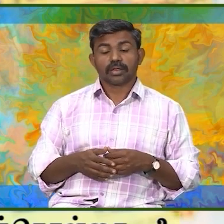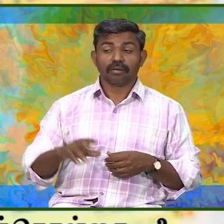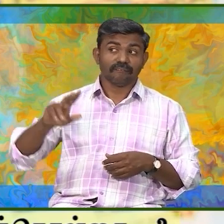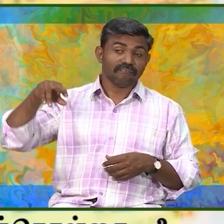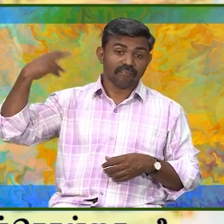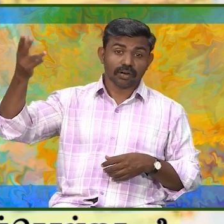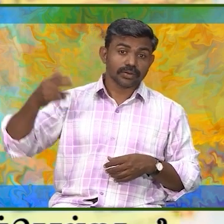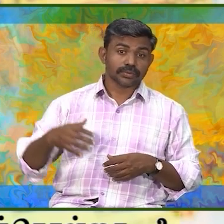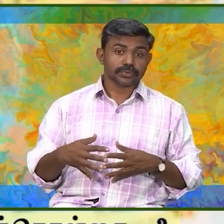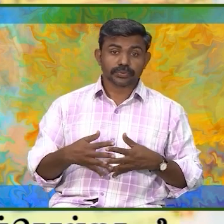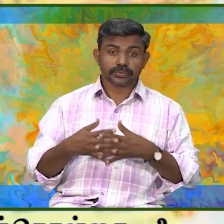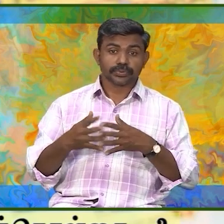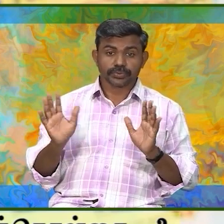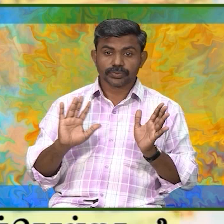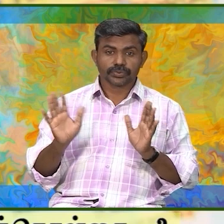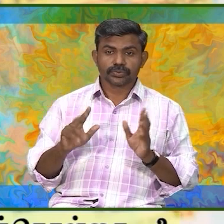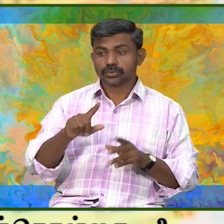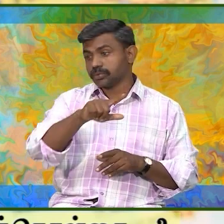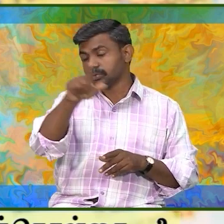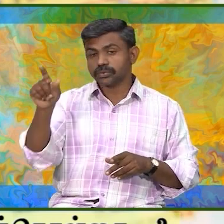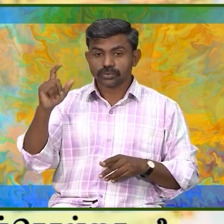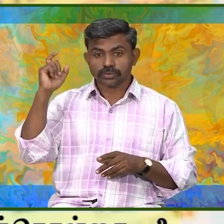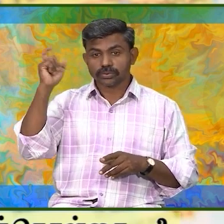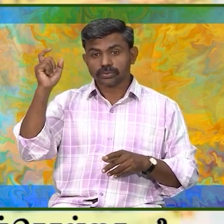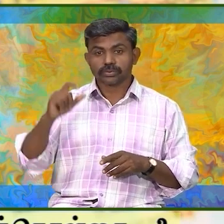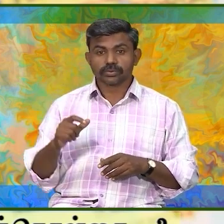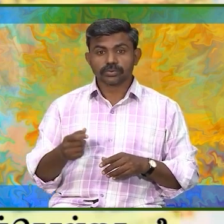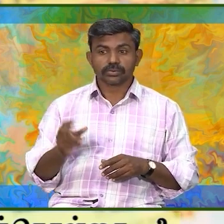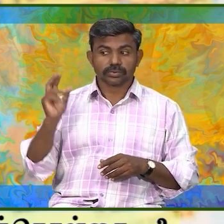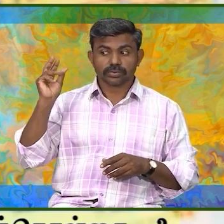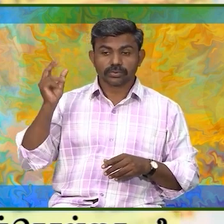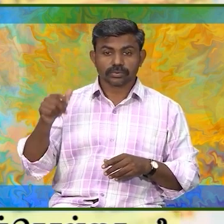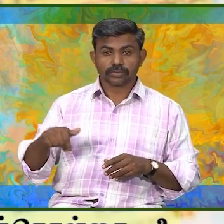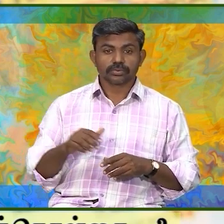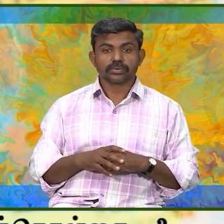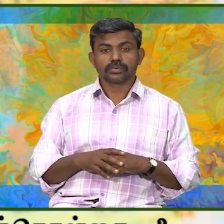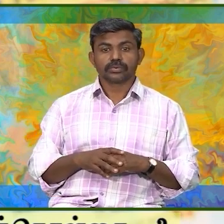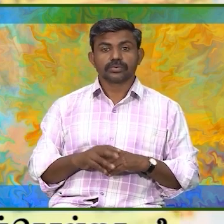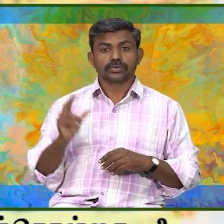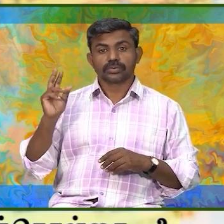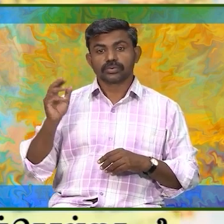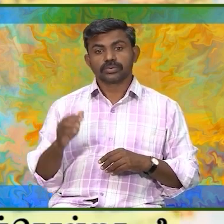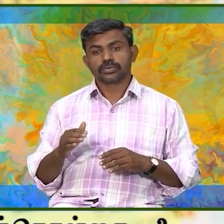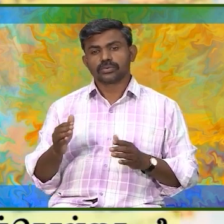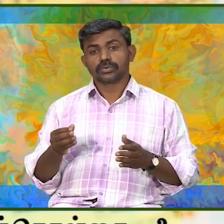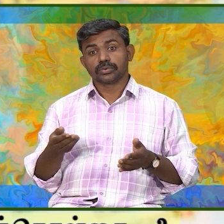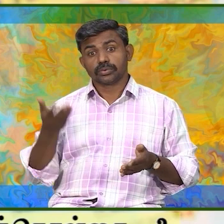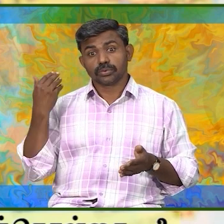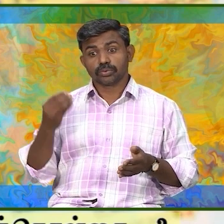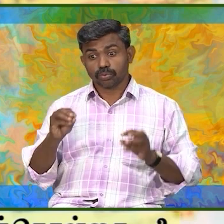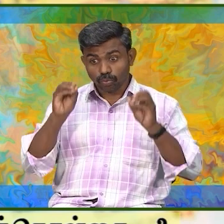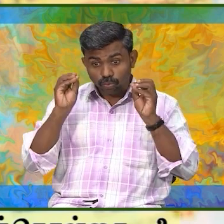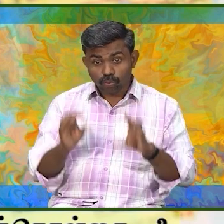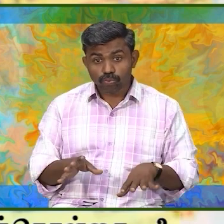வல்லரசு அப்படிங்கிற நாடு மட்டும் கிடையாது, இப்போ எல்லா நாடுகள்கிட்டுமே அணு ஆயுதம் இருக்கு. இந்த அணு ஆயுதம் மிக மிக மிக